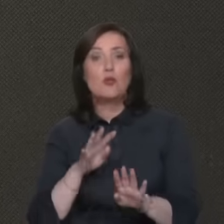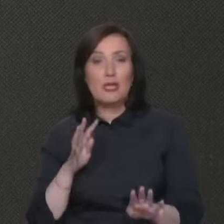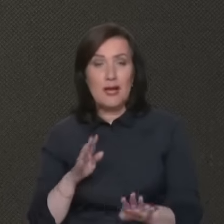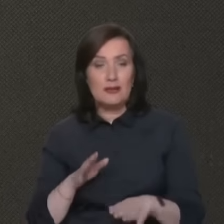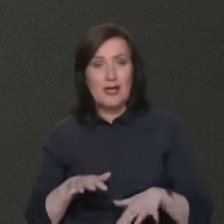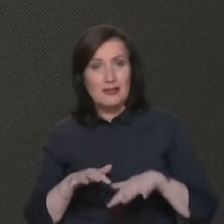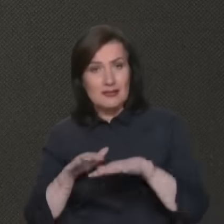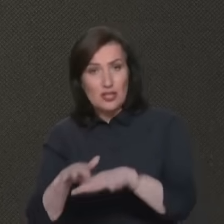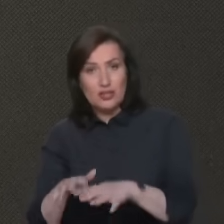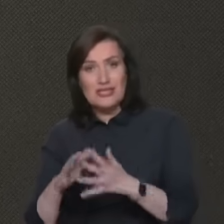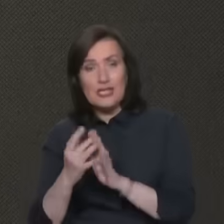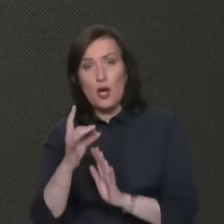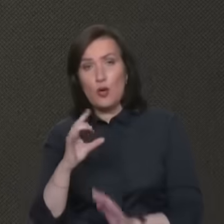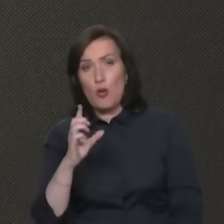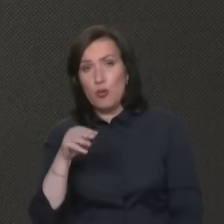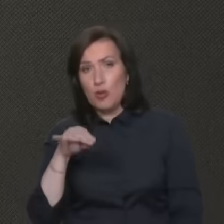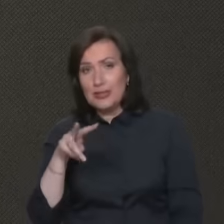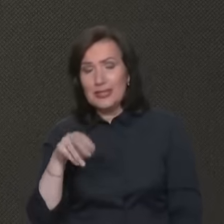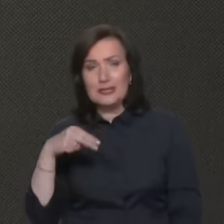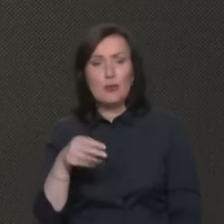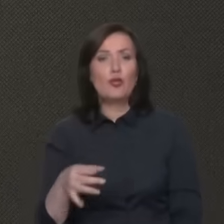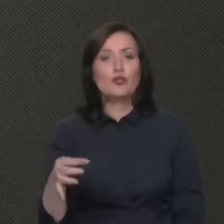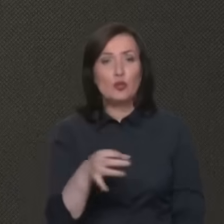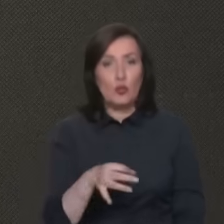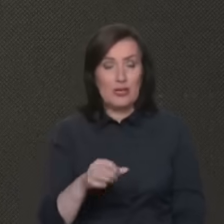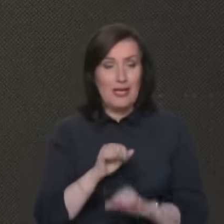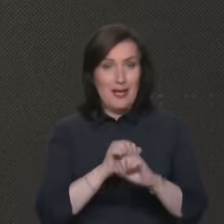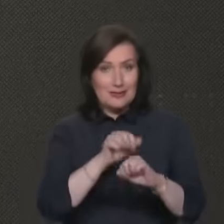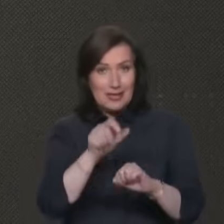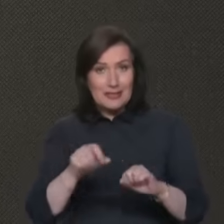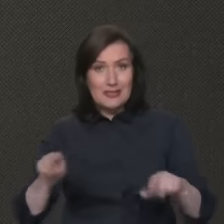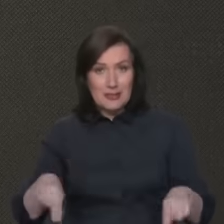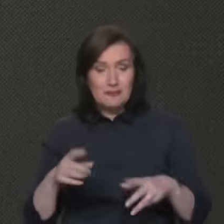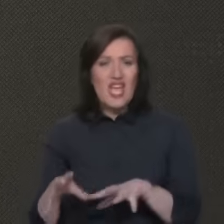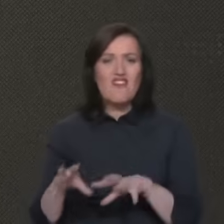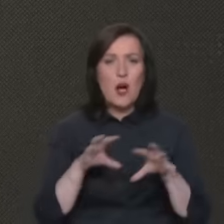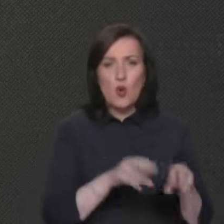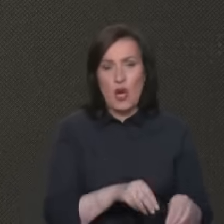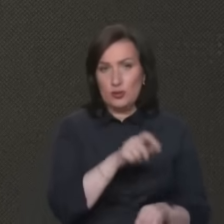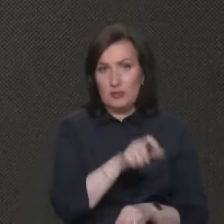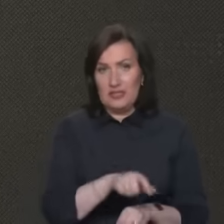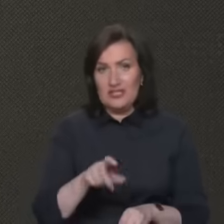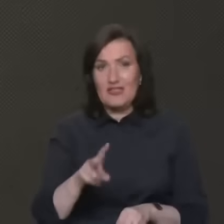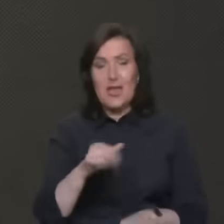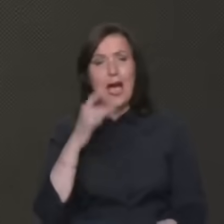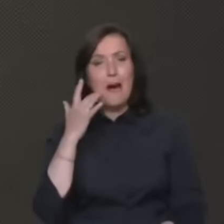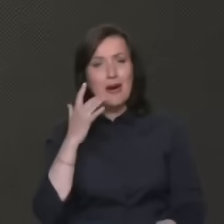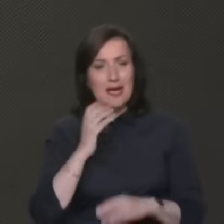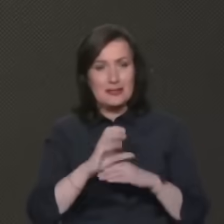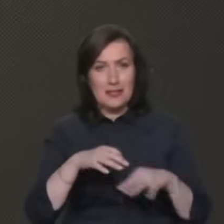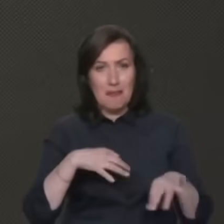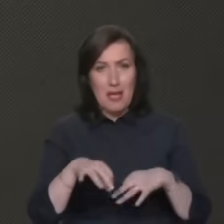зайшли до села роботини Запорізької області Захисники організували евакуацію місцевих на американських